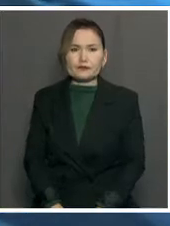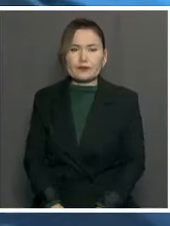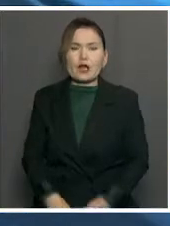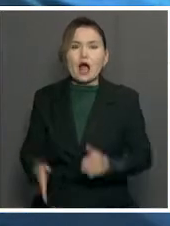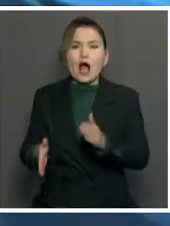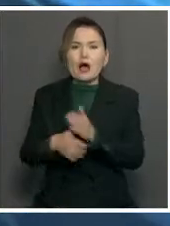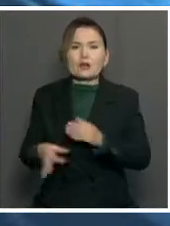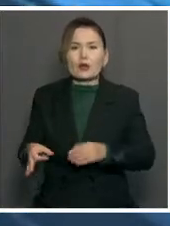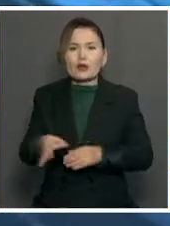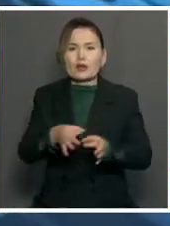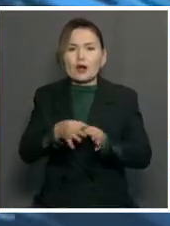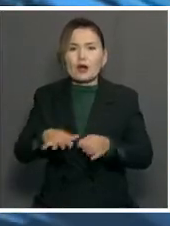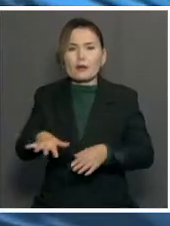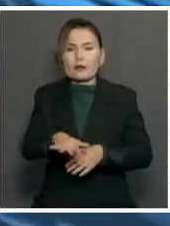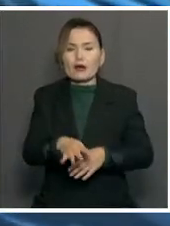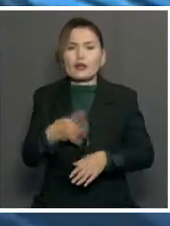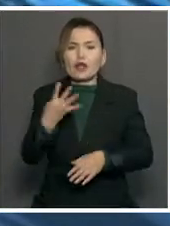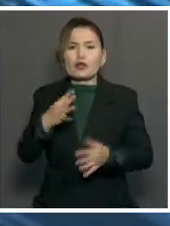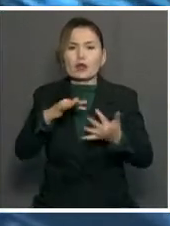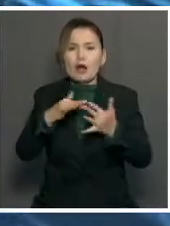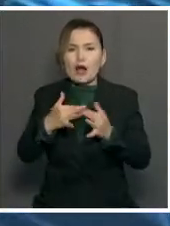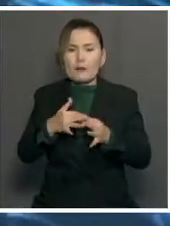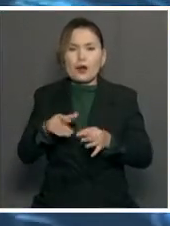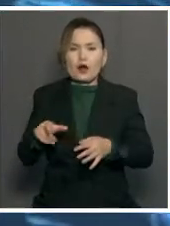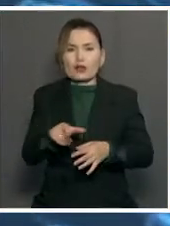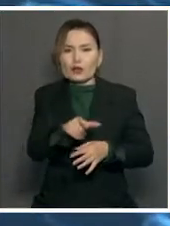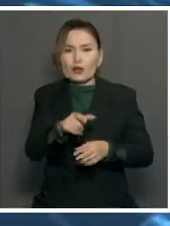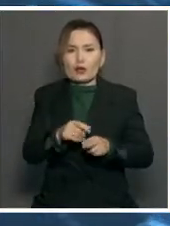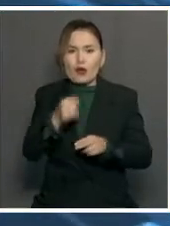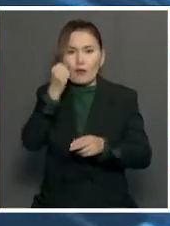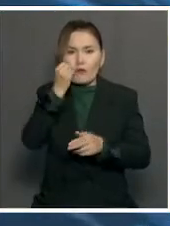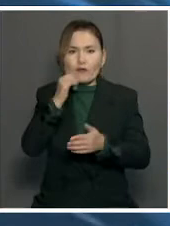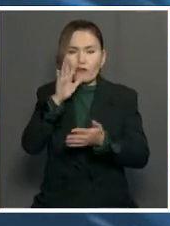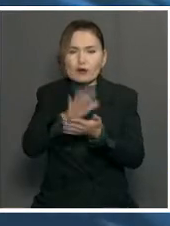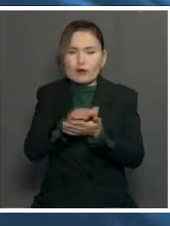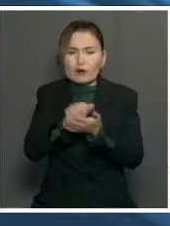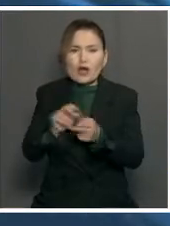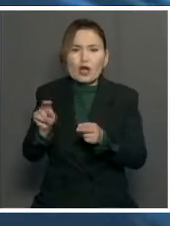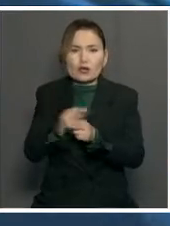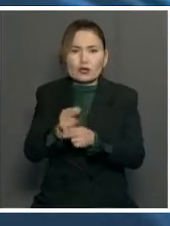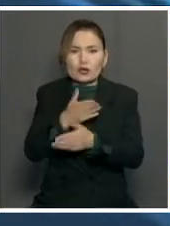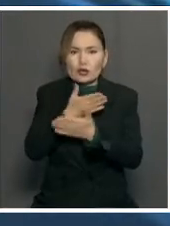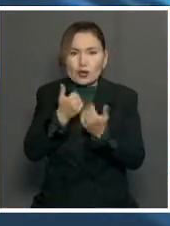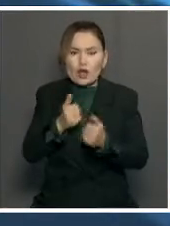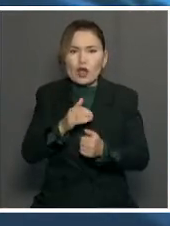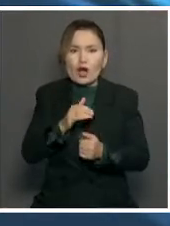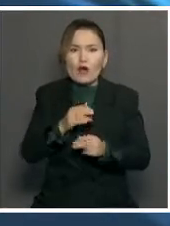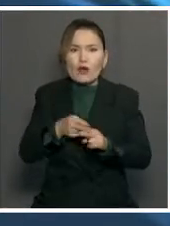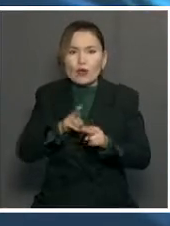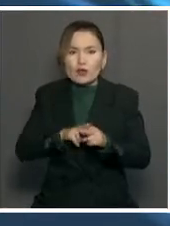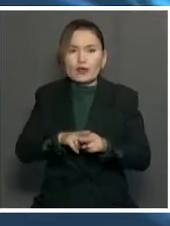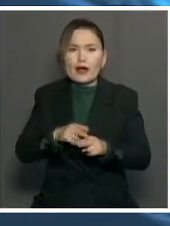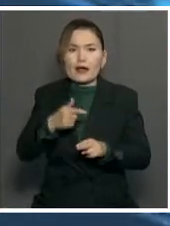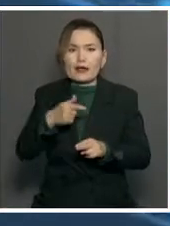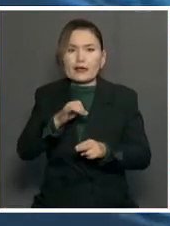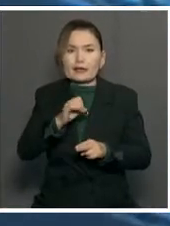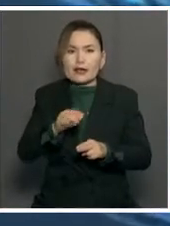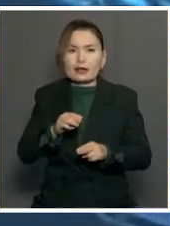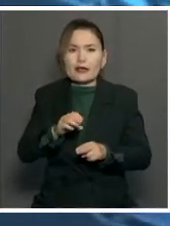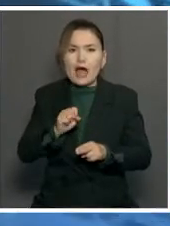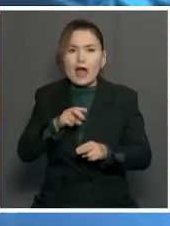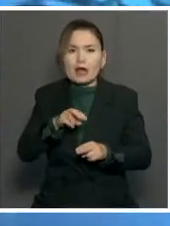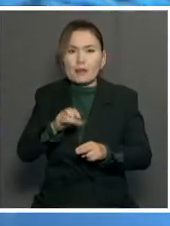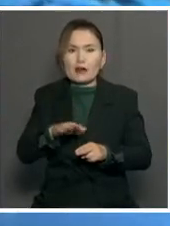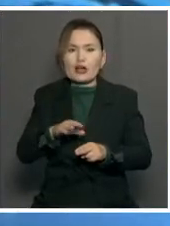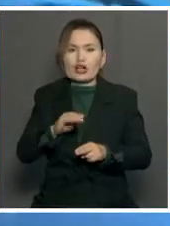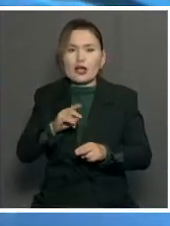Атырау облысы Құрманғазы ауданында 4 ауылға апаратын жалғыз жол көп жылдан бері жөндеусіз жатыр. Ушыққан мәселе Ақкөл, Ғизат Әліпов,